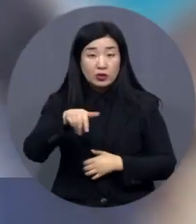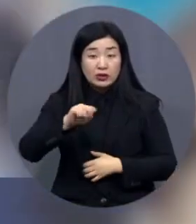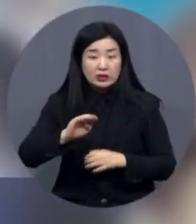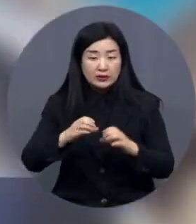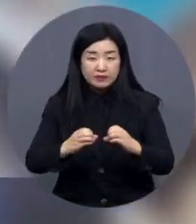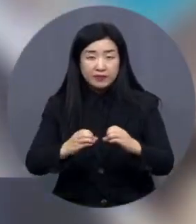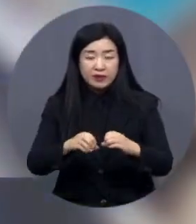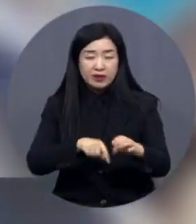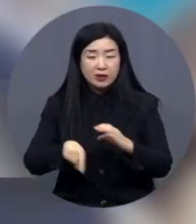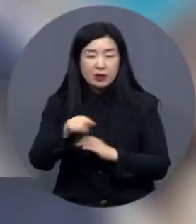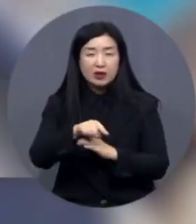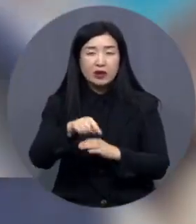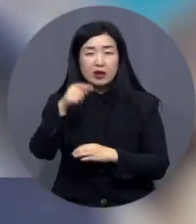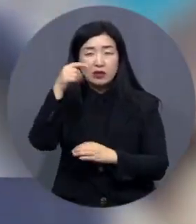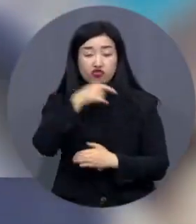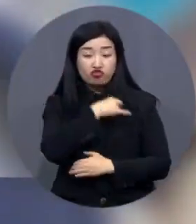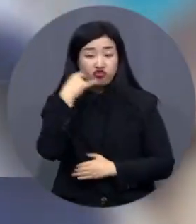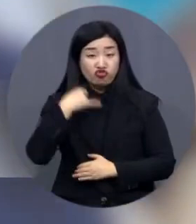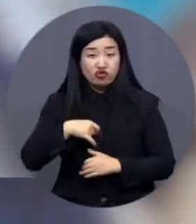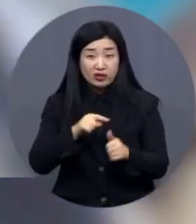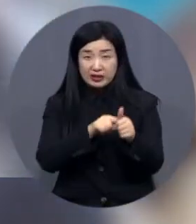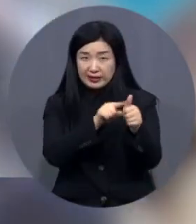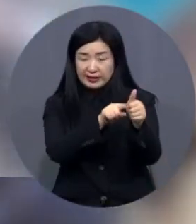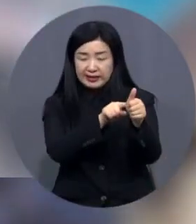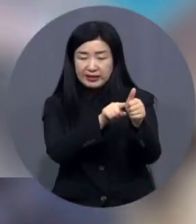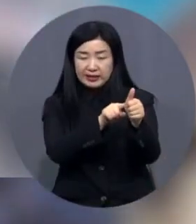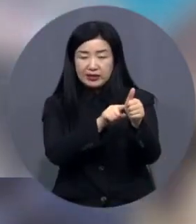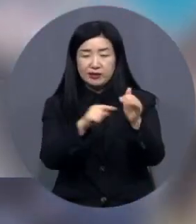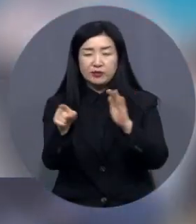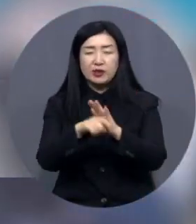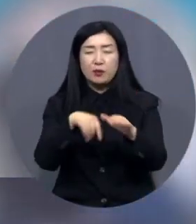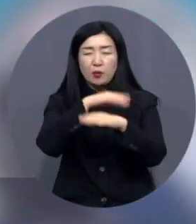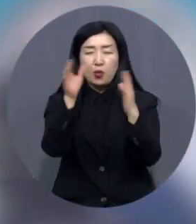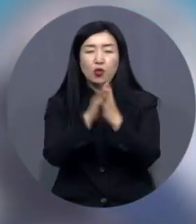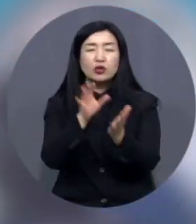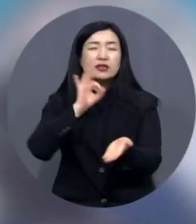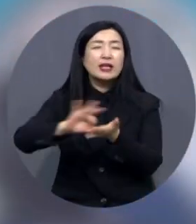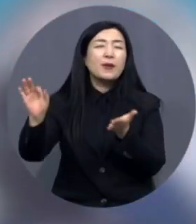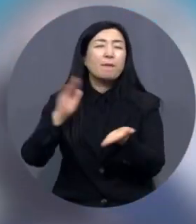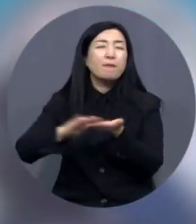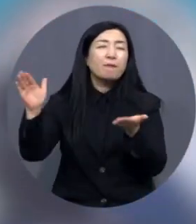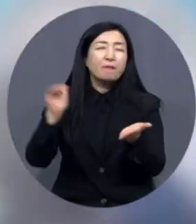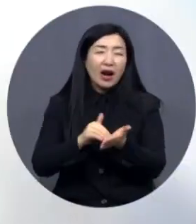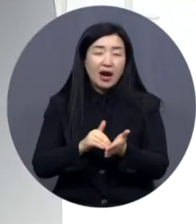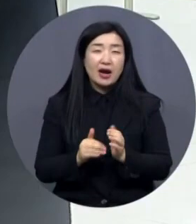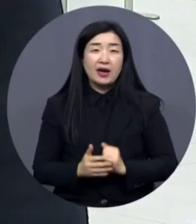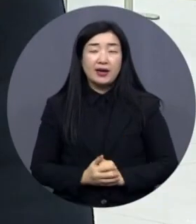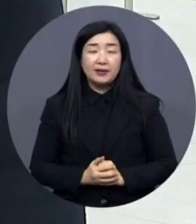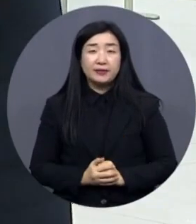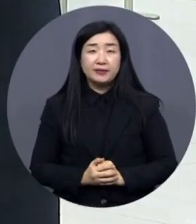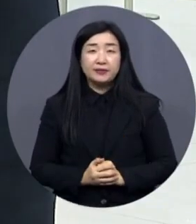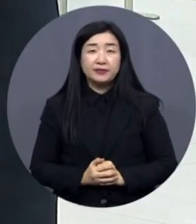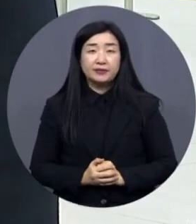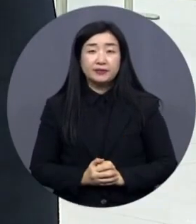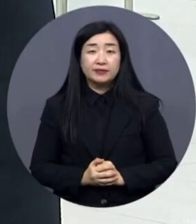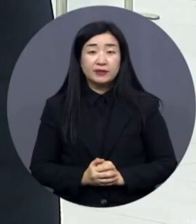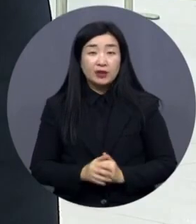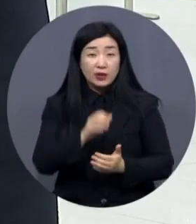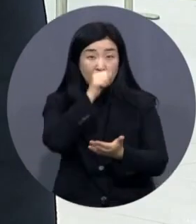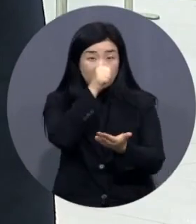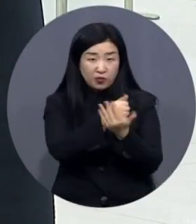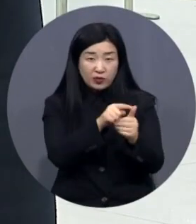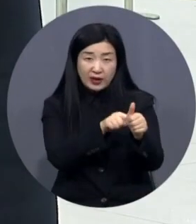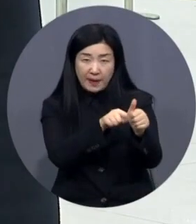중국인 관광객은 이날 밤 카지노에서 훔친 칩을 모두 쓴 것으로 확인됐습니다 범행을 저지른